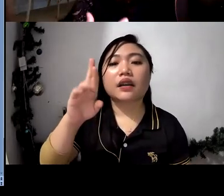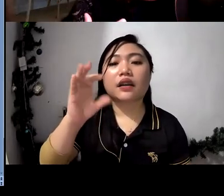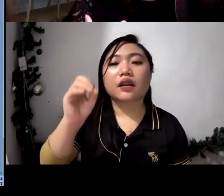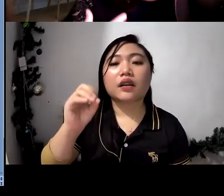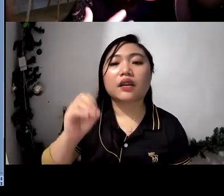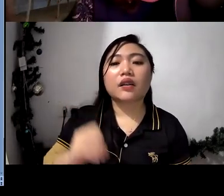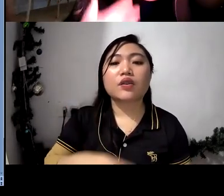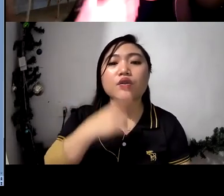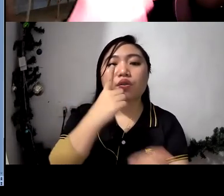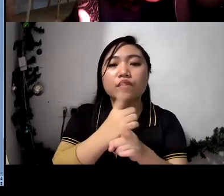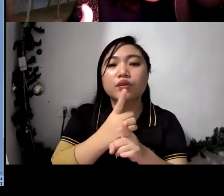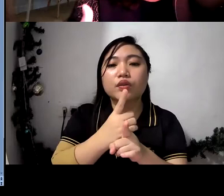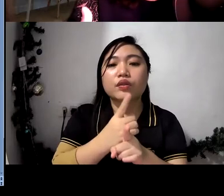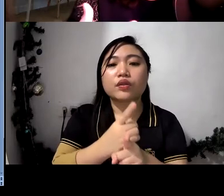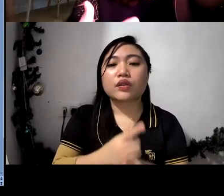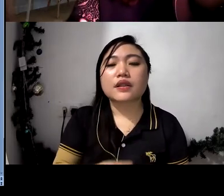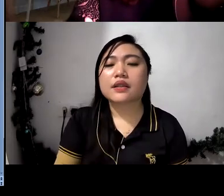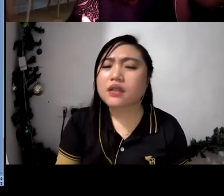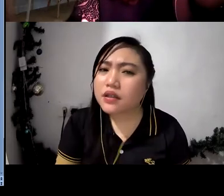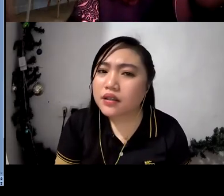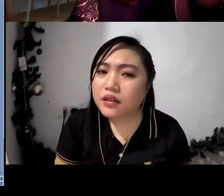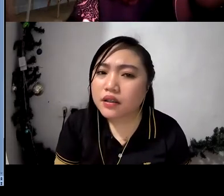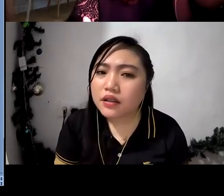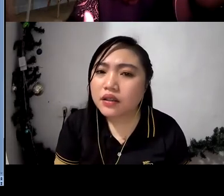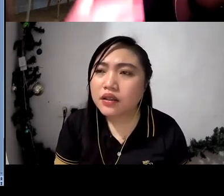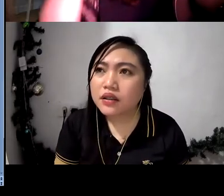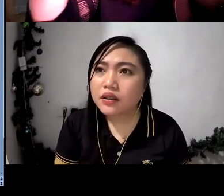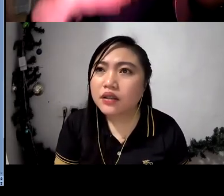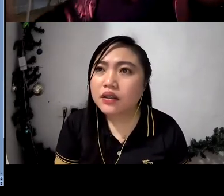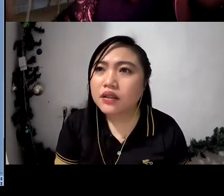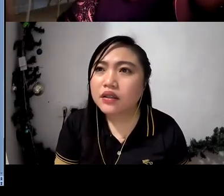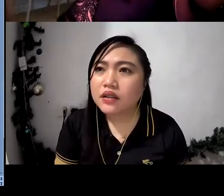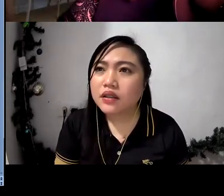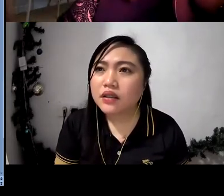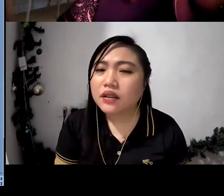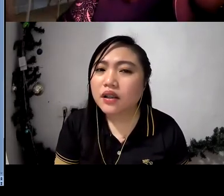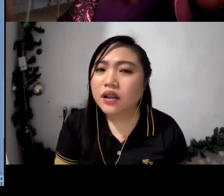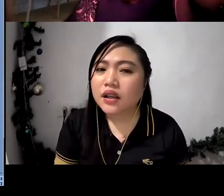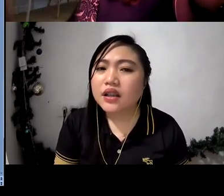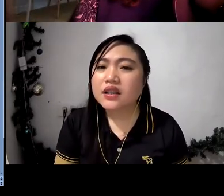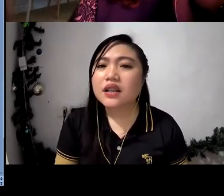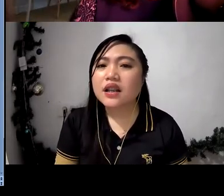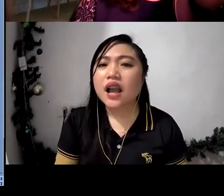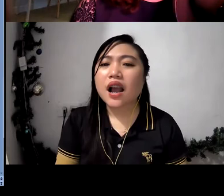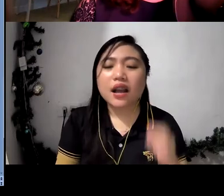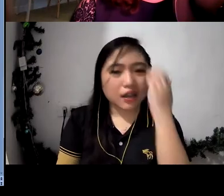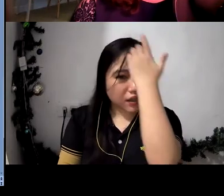correct term is cisgender, no, as against transgender, no, yung